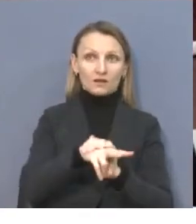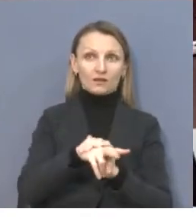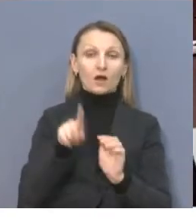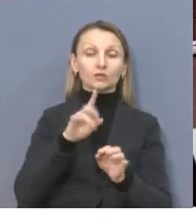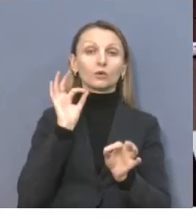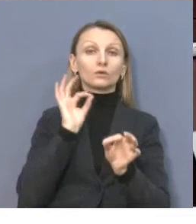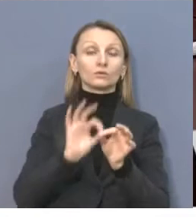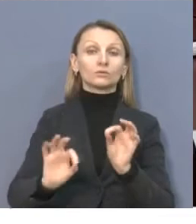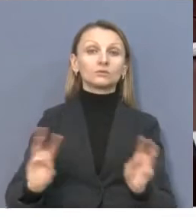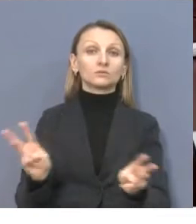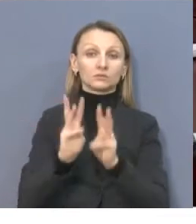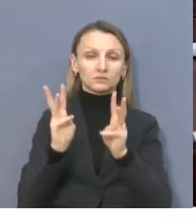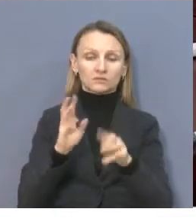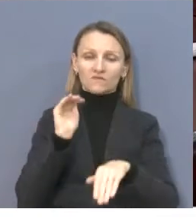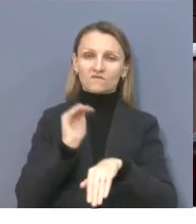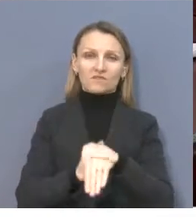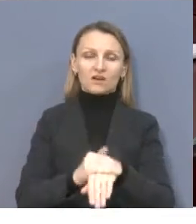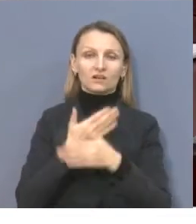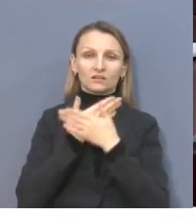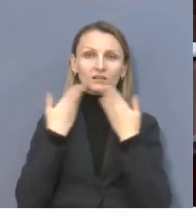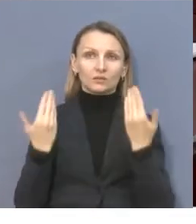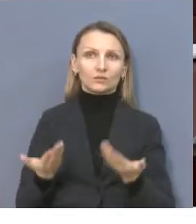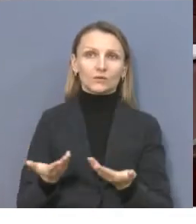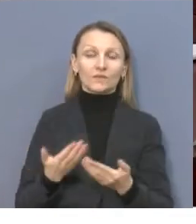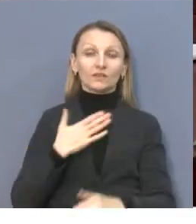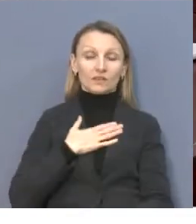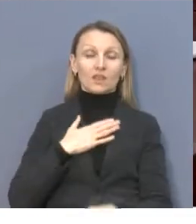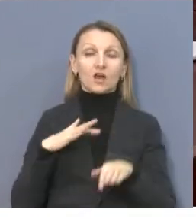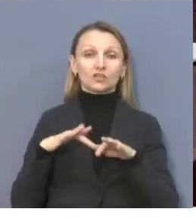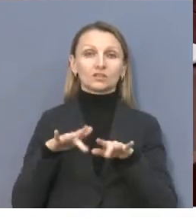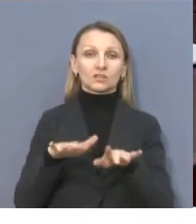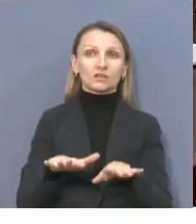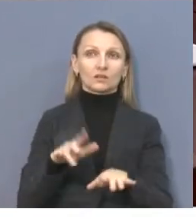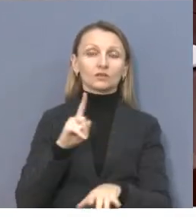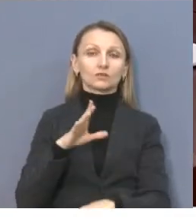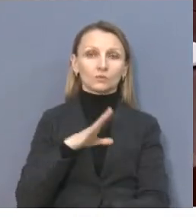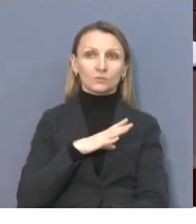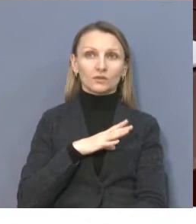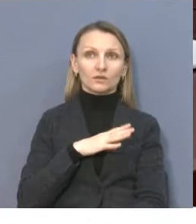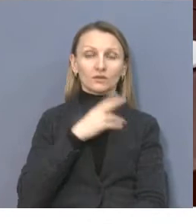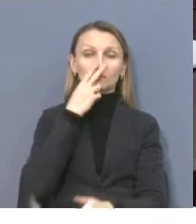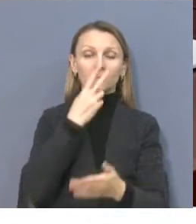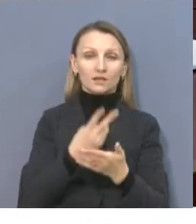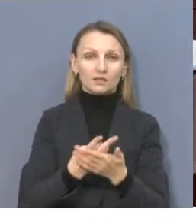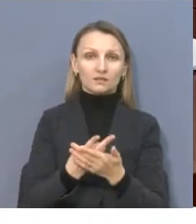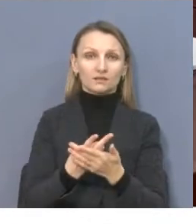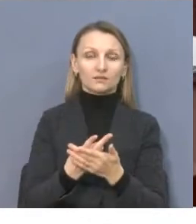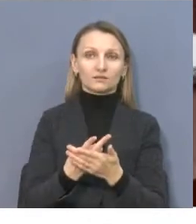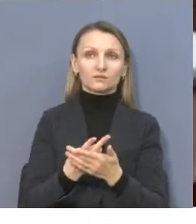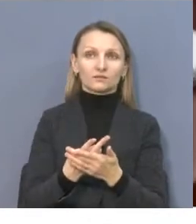момент поправляют законы наши дела проявлять совершенно с вами согласен